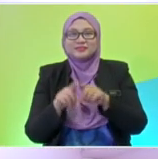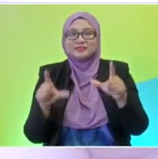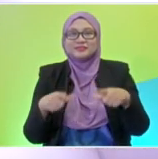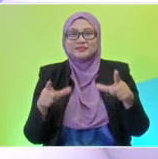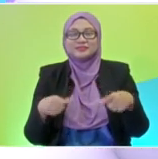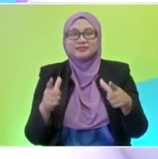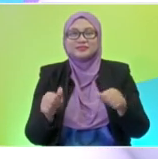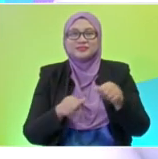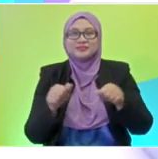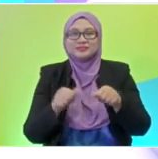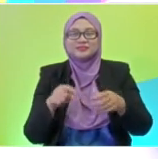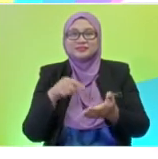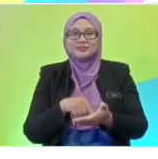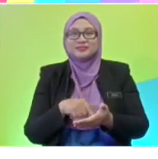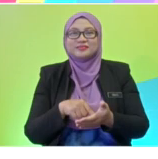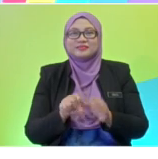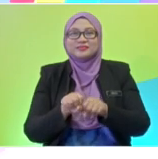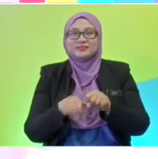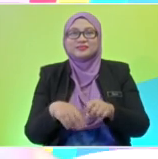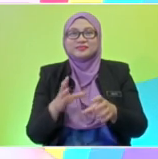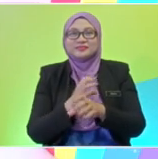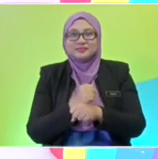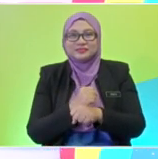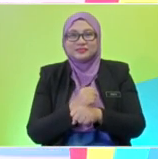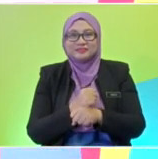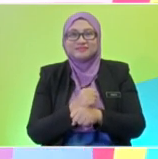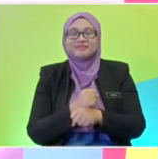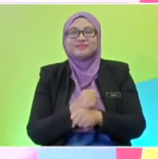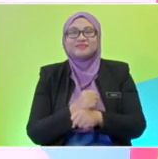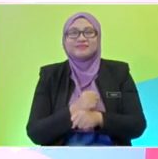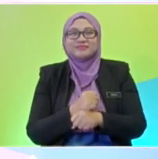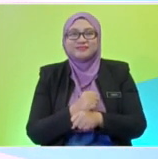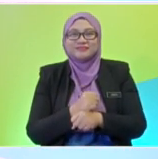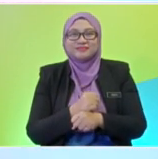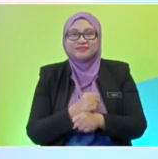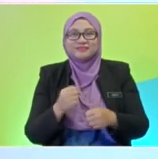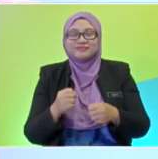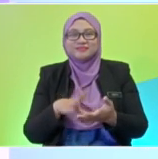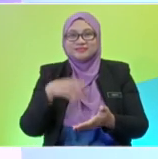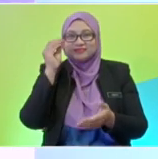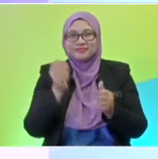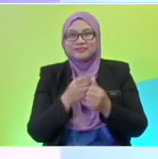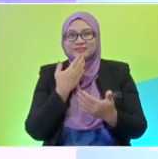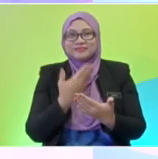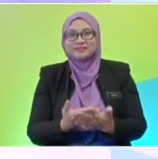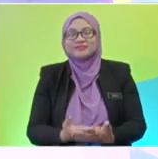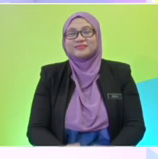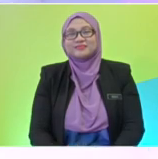ini supaya dapat merangsang activity masing-masing Oke Masukkan dari sini